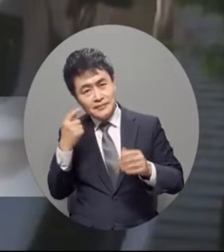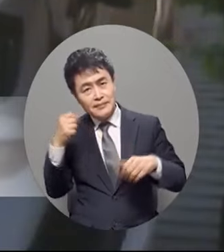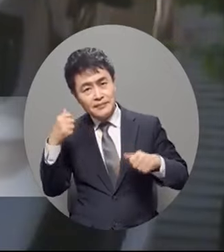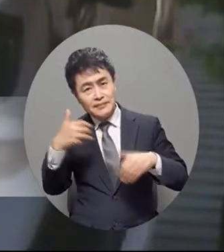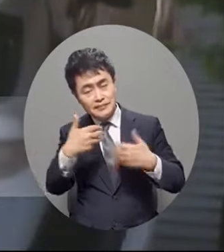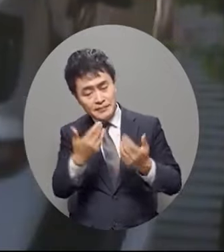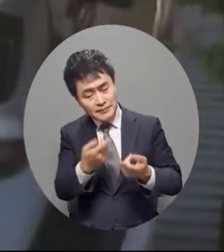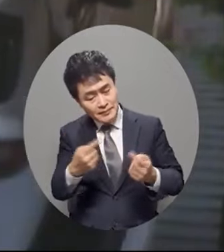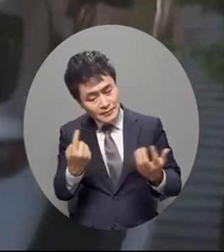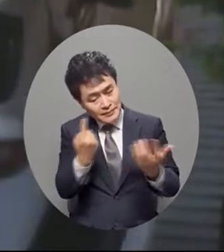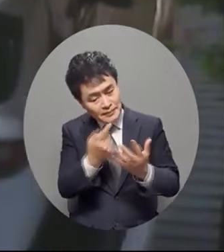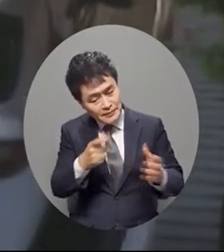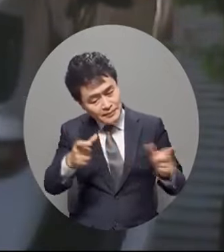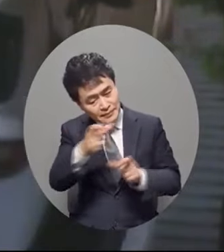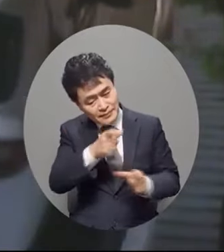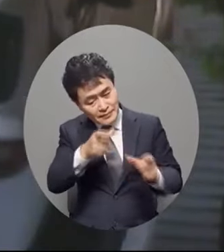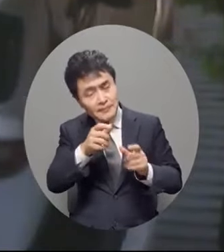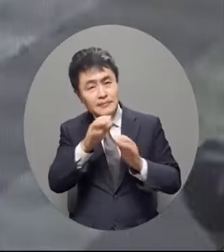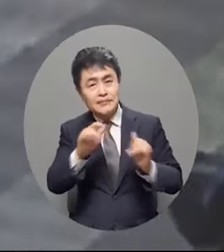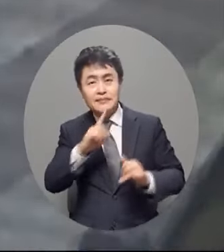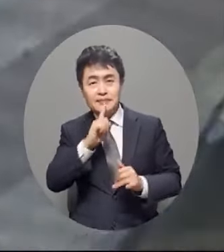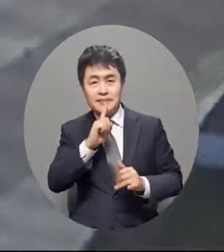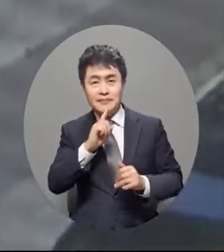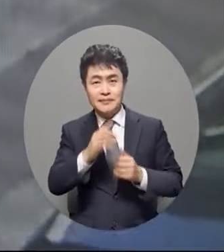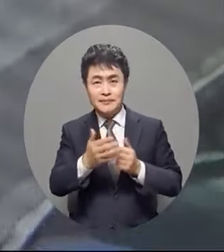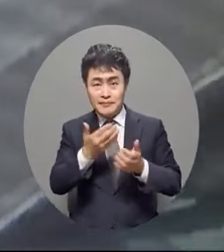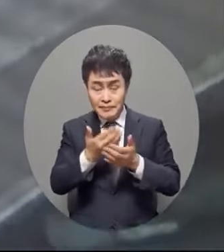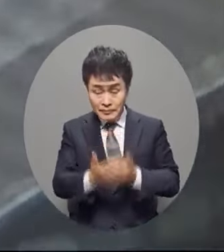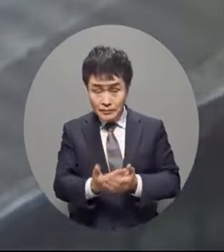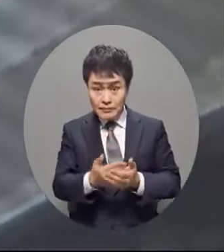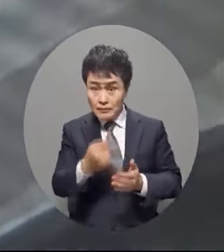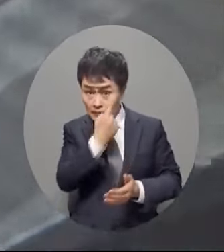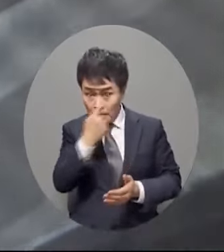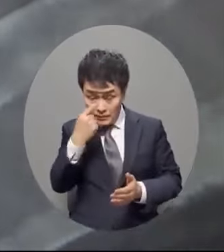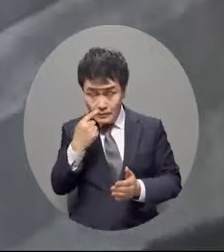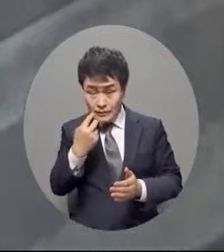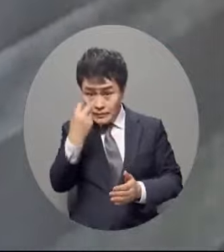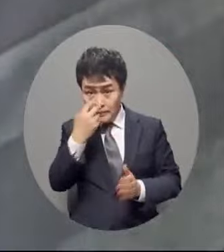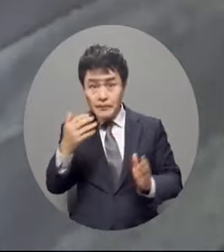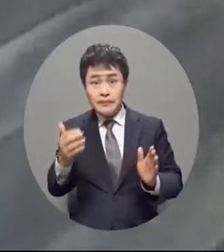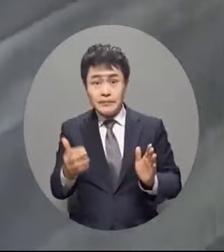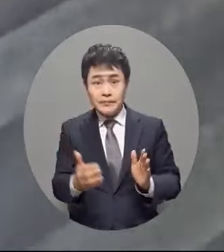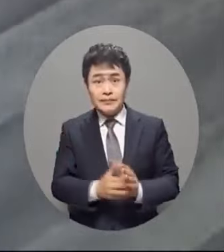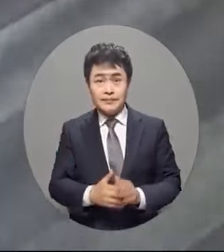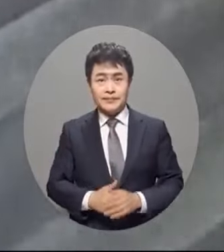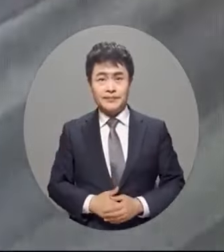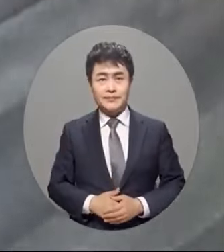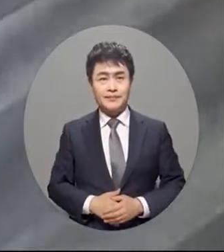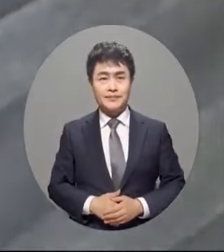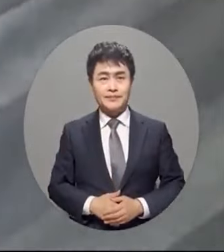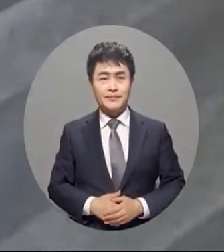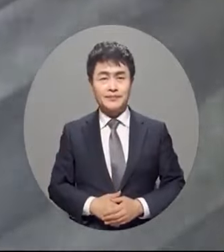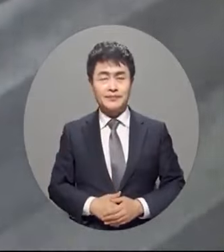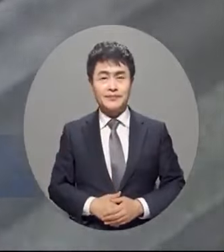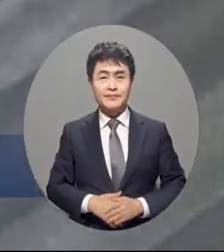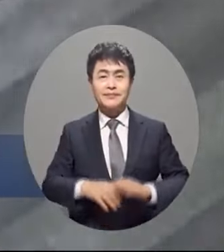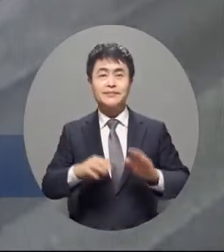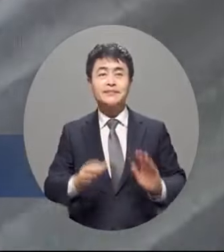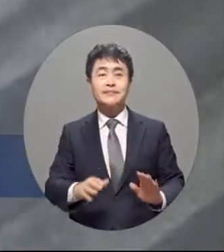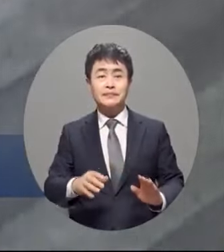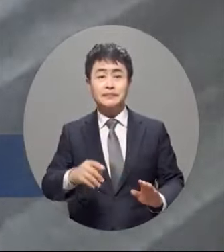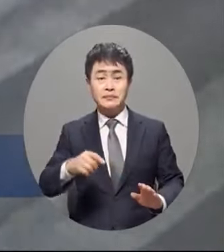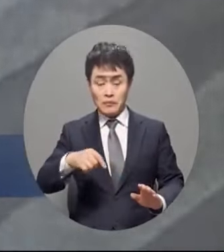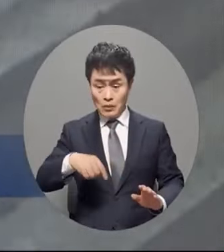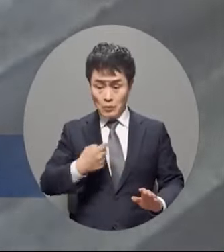중요하다고 보고 있습니다 일부는 이미 참고인 조사를 마친 것으로 확인됐습니다 지금 본인한테